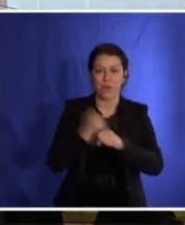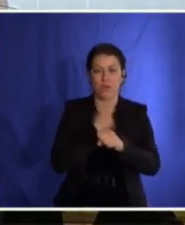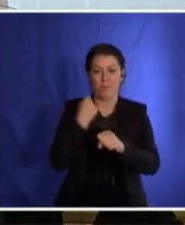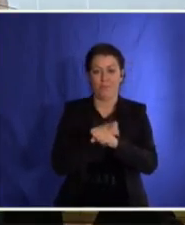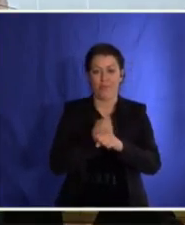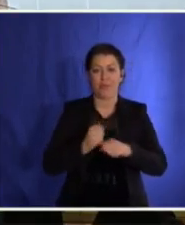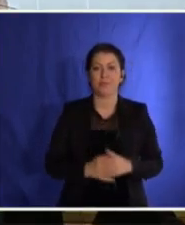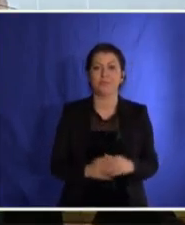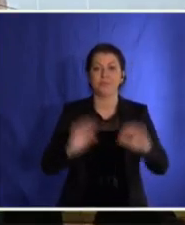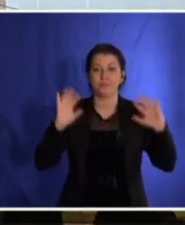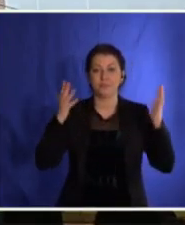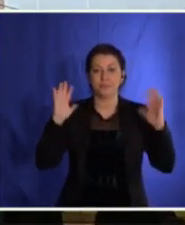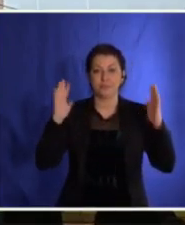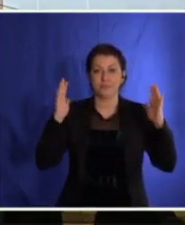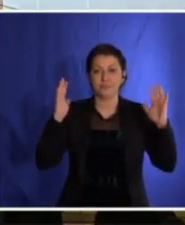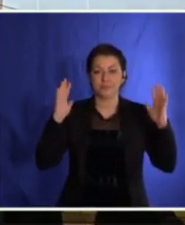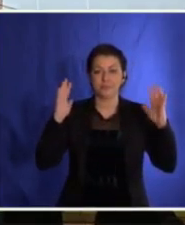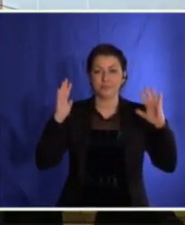kämpfen.